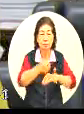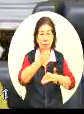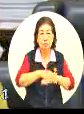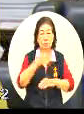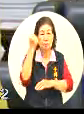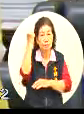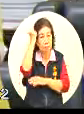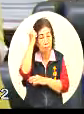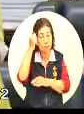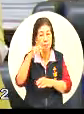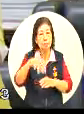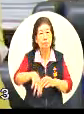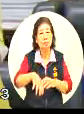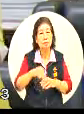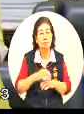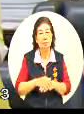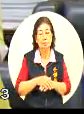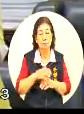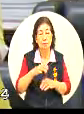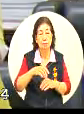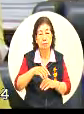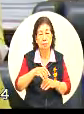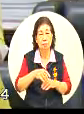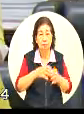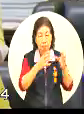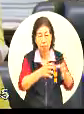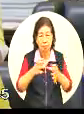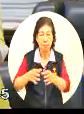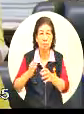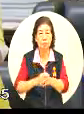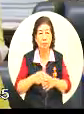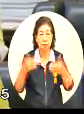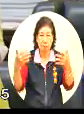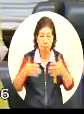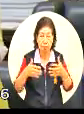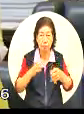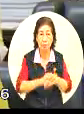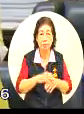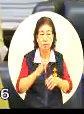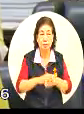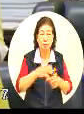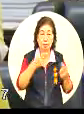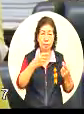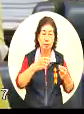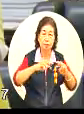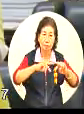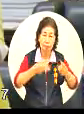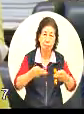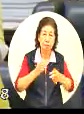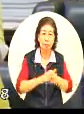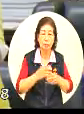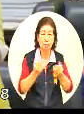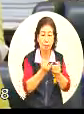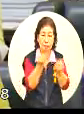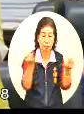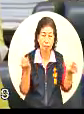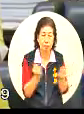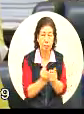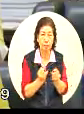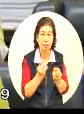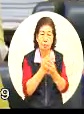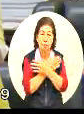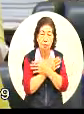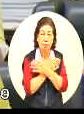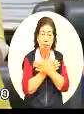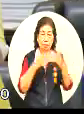是结构的问题，所以我们又改到我们妇幼馆哈、啊、的，改到妇